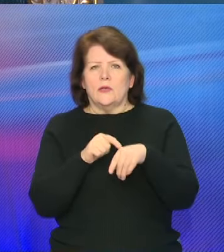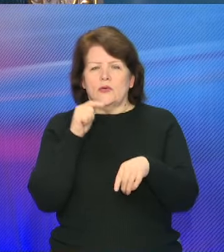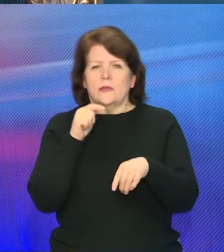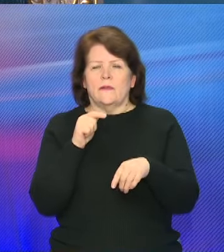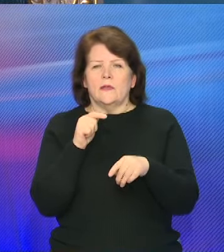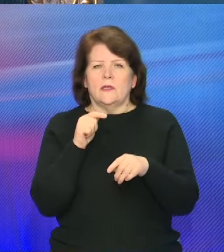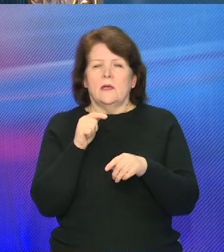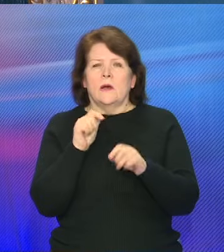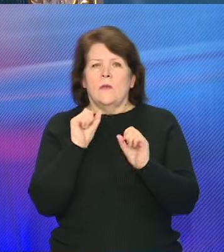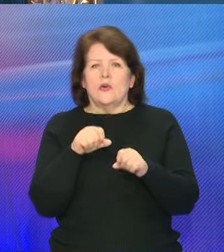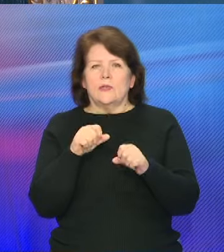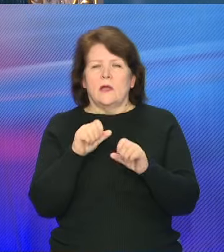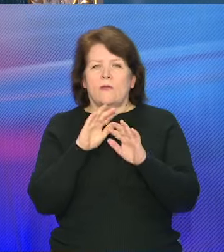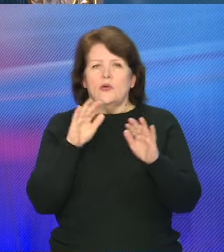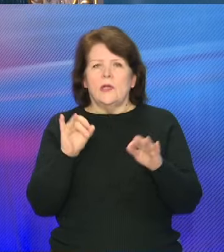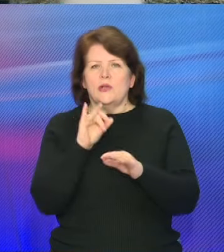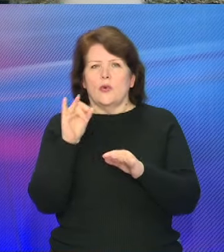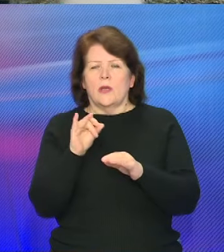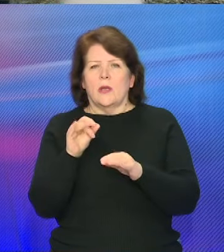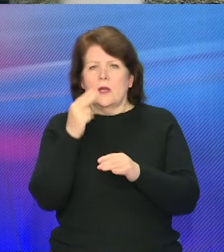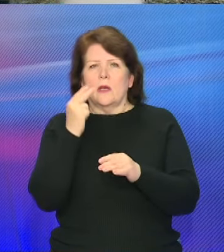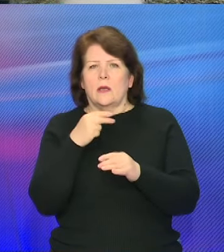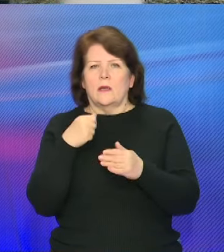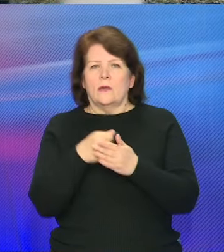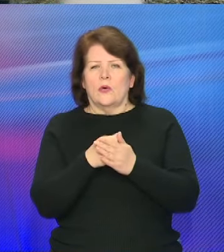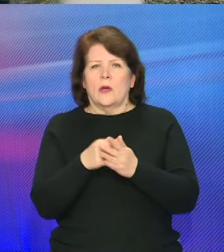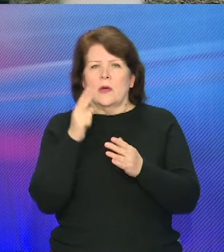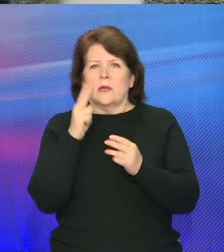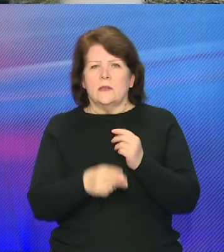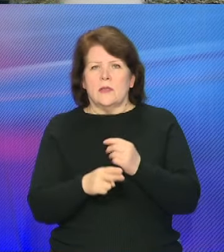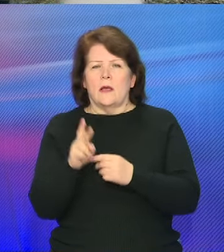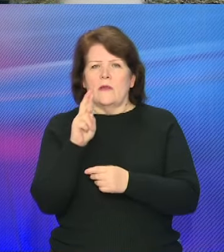мастака можно у музея истории религии до конца студеня.